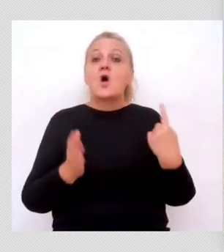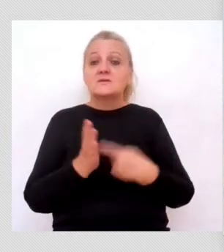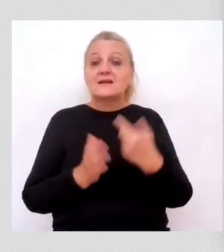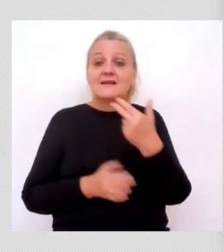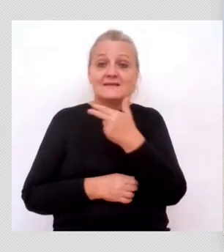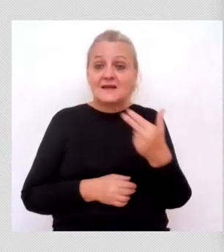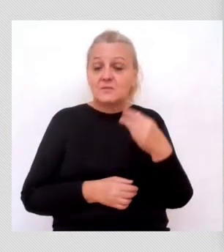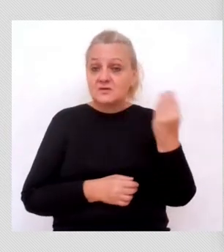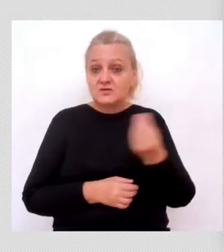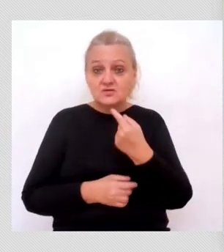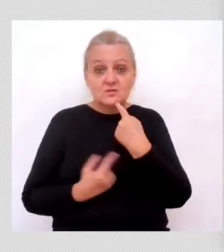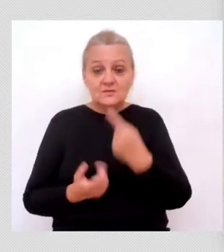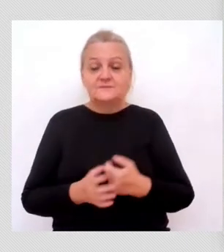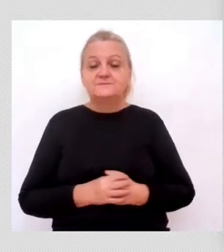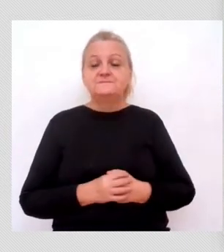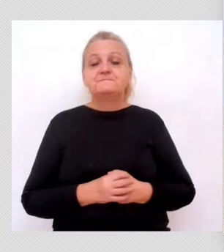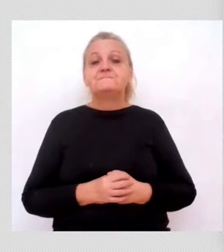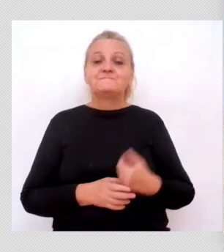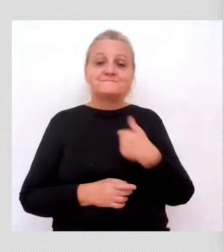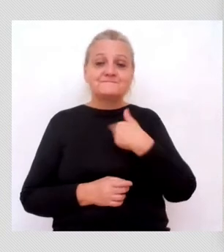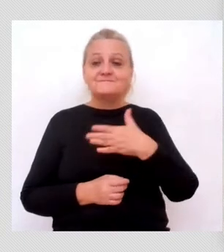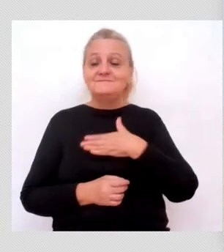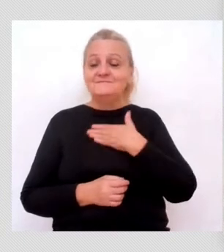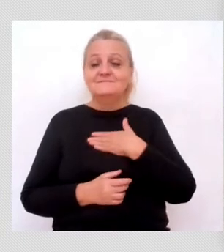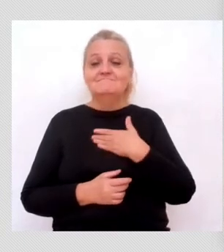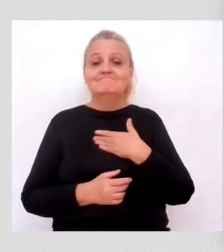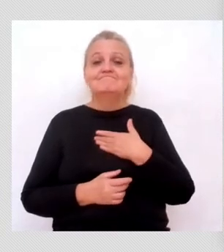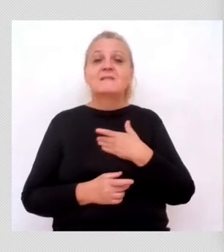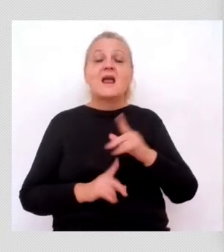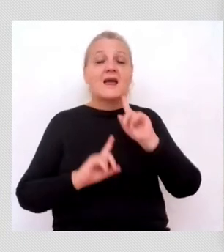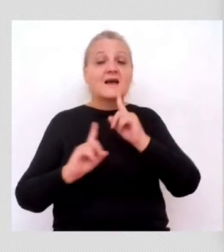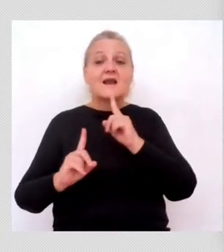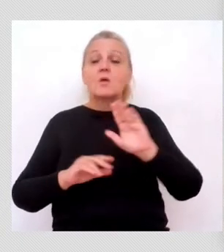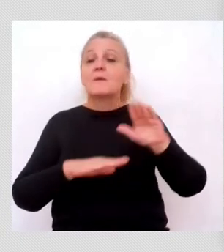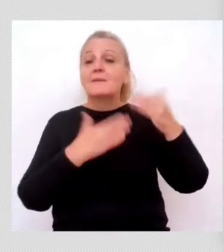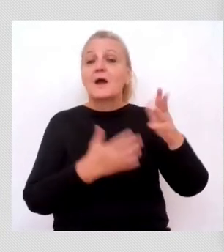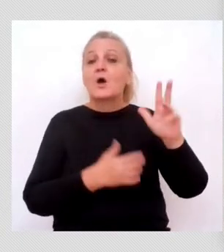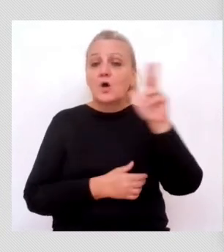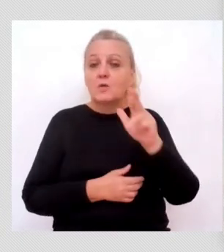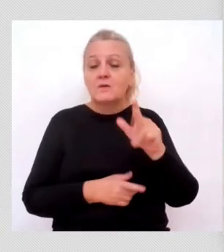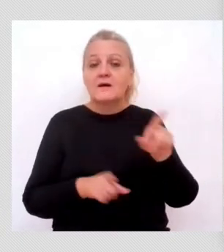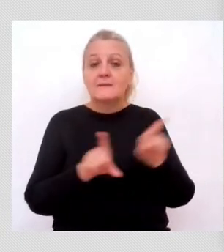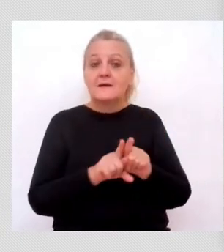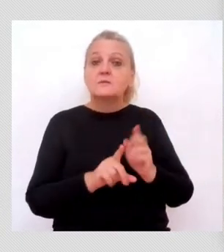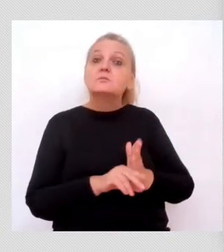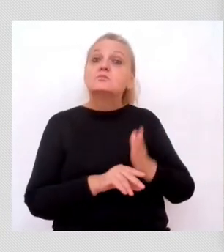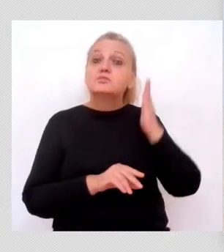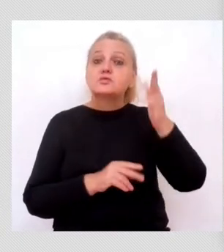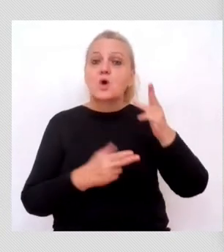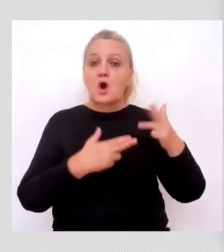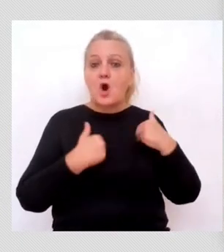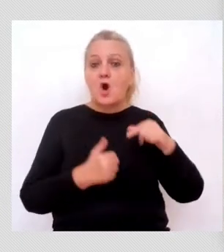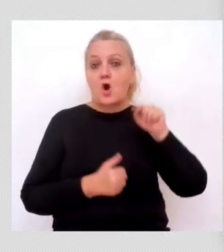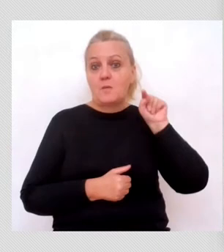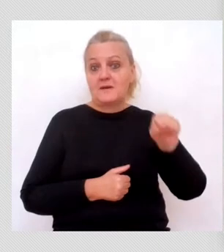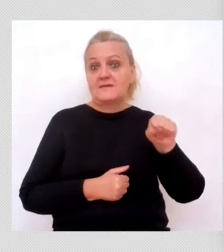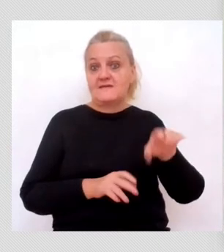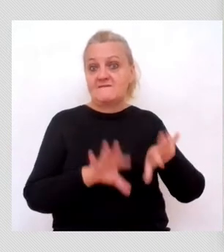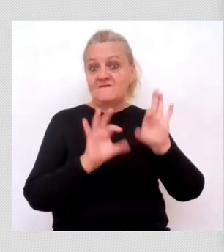taka, wydaje mi się, że adresatem rekomendacji powinny być też przyszłe komitety wyborcze startujące w kolejnych